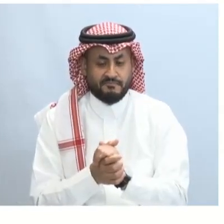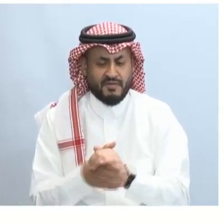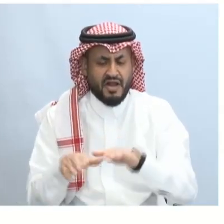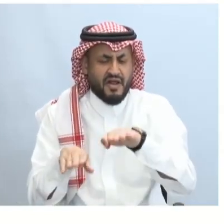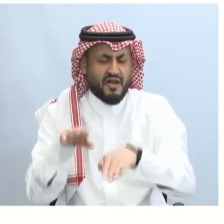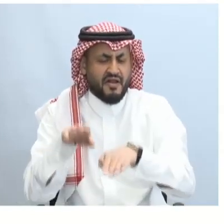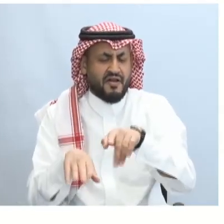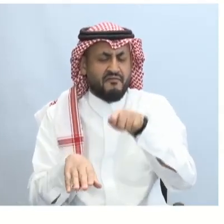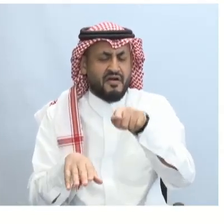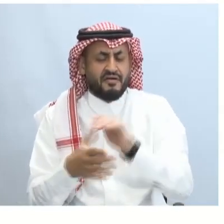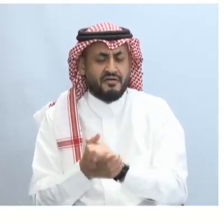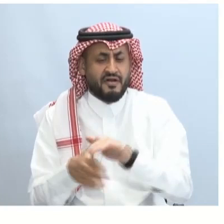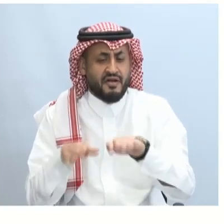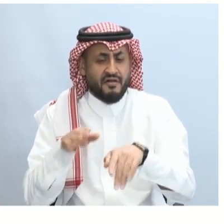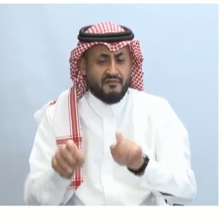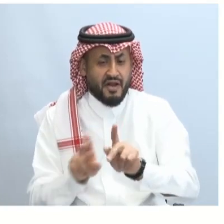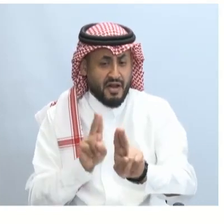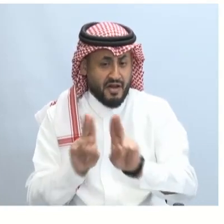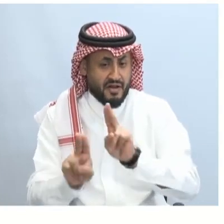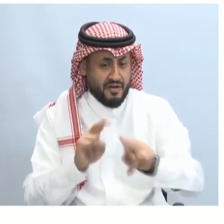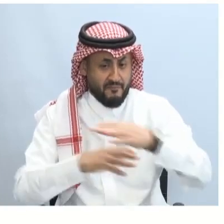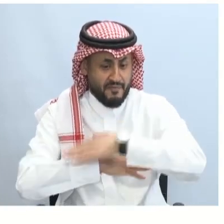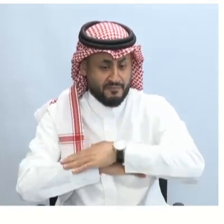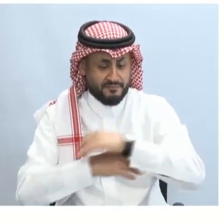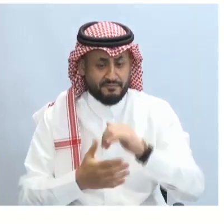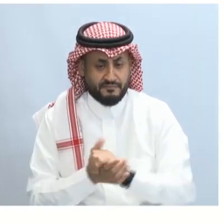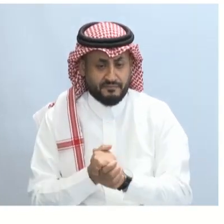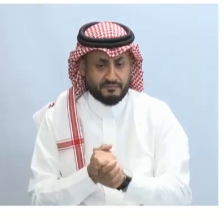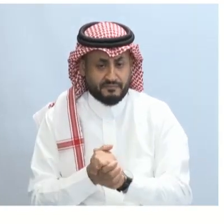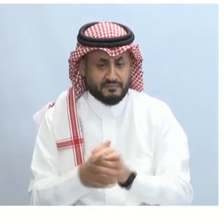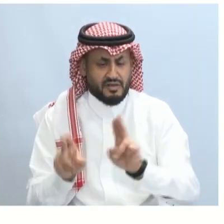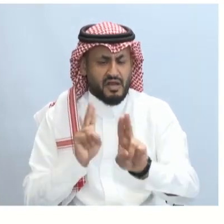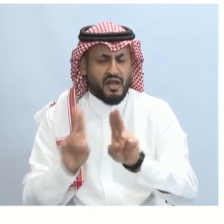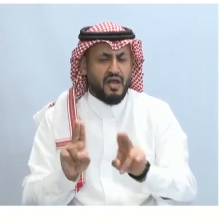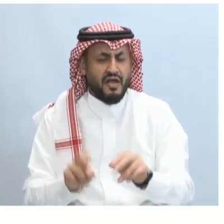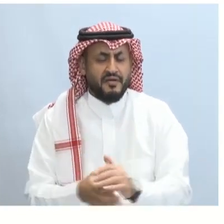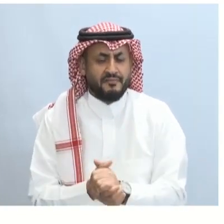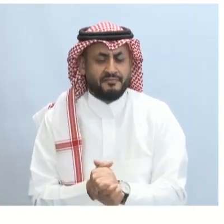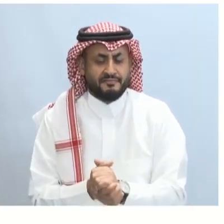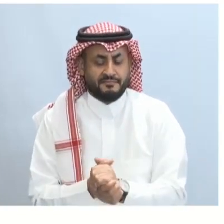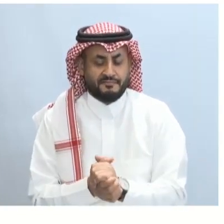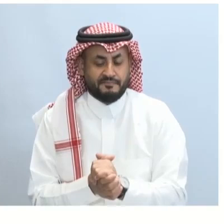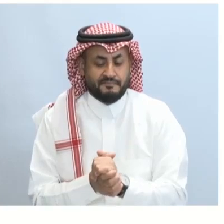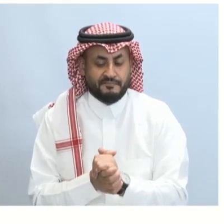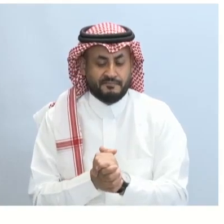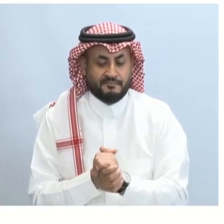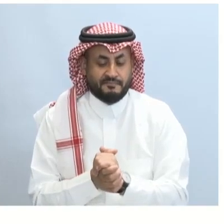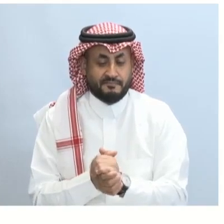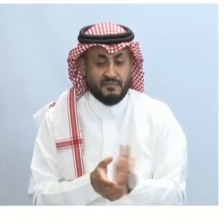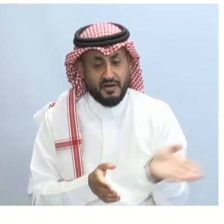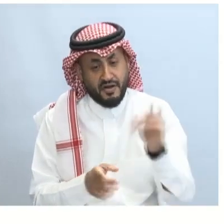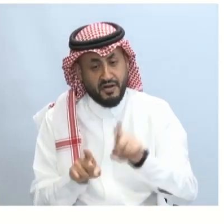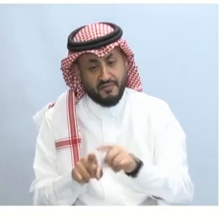قيم نفسك في مسابقات الاداب واحد قيم نفسك في مسابقه الاداب واحد تعالوا